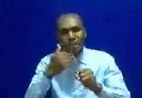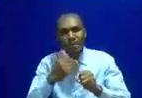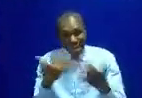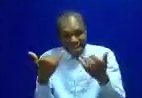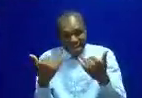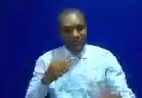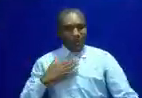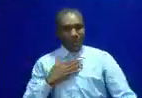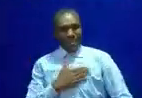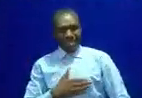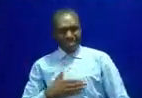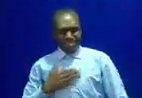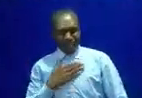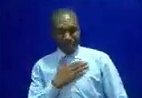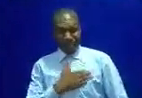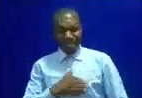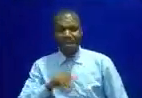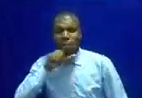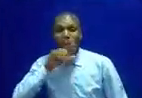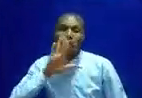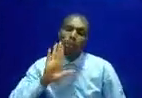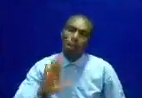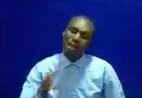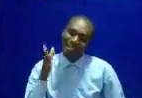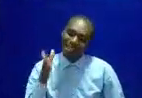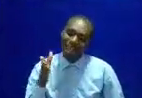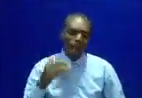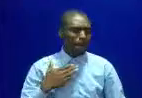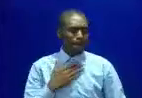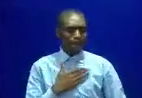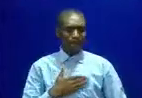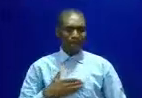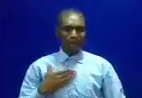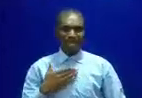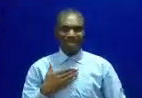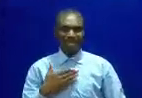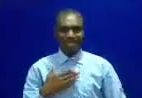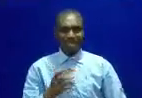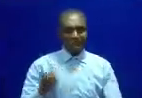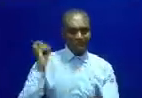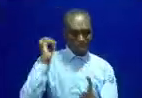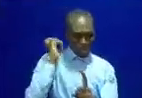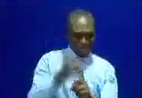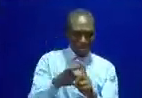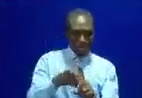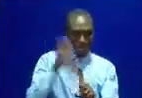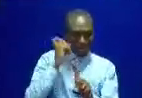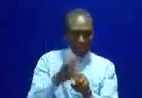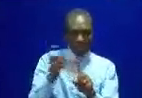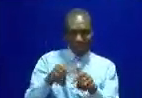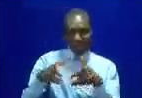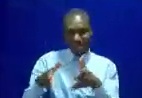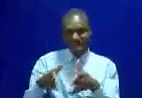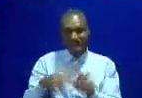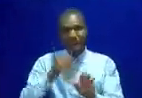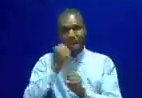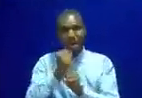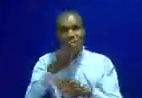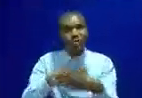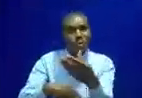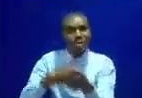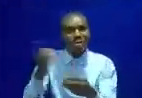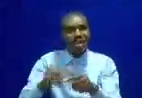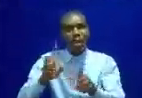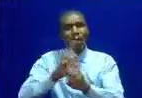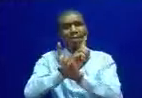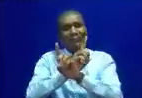gusaba abane biya ba mure bigorie bike gakirigere lya magina naro to gwatia ntubwate biasara to gwente gokora egera to ntunyare kwegera